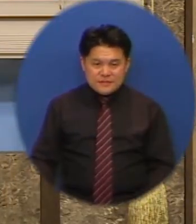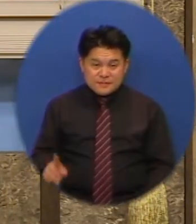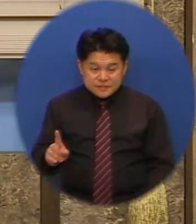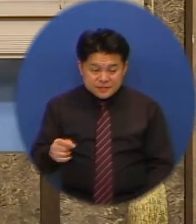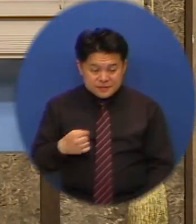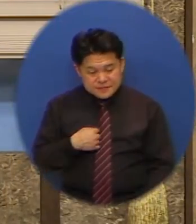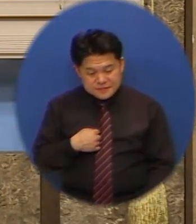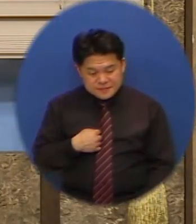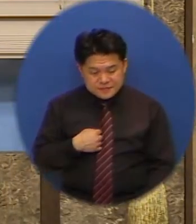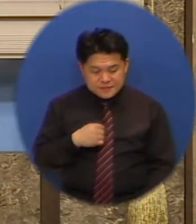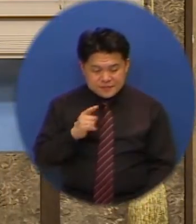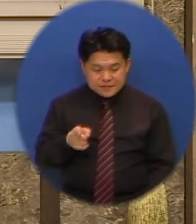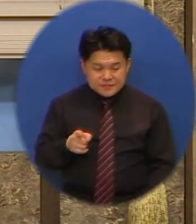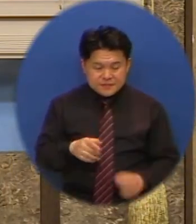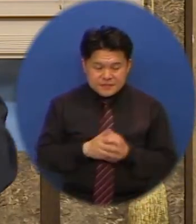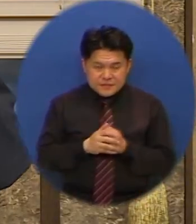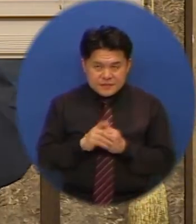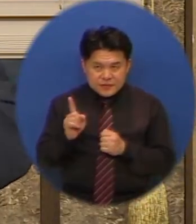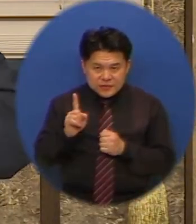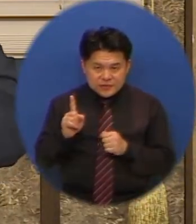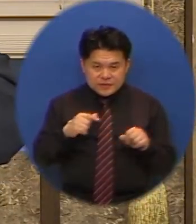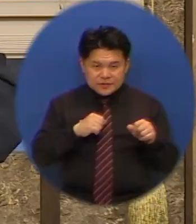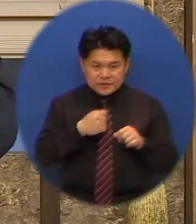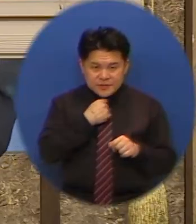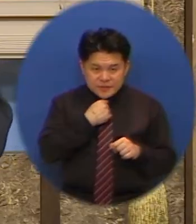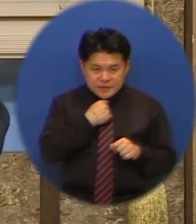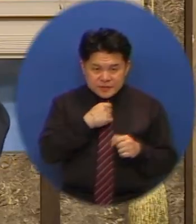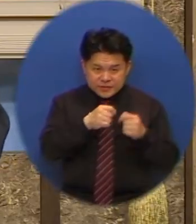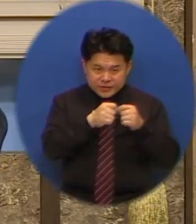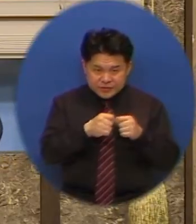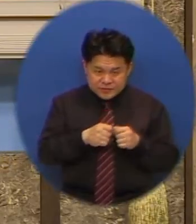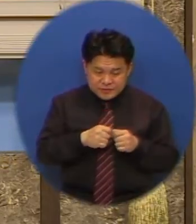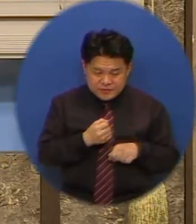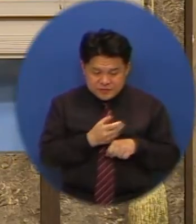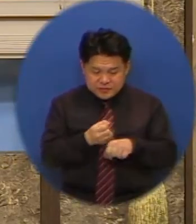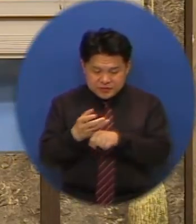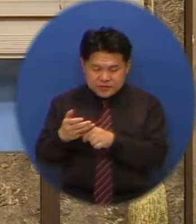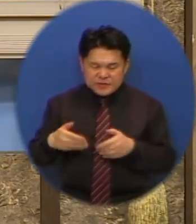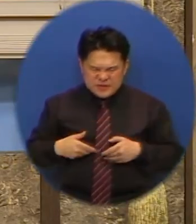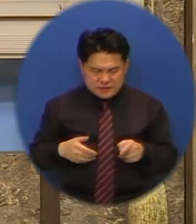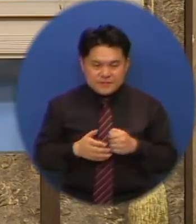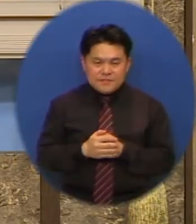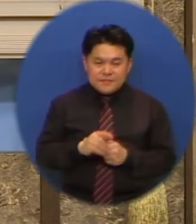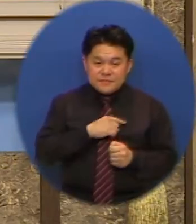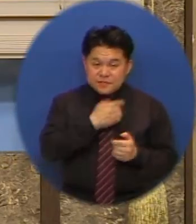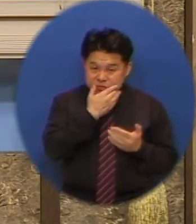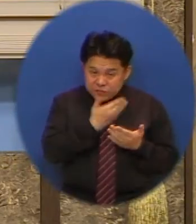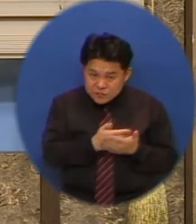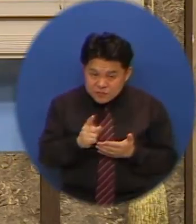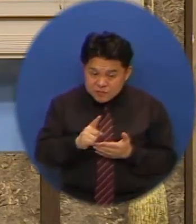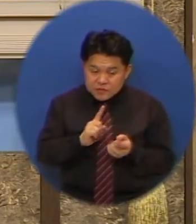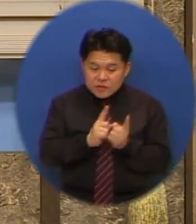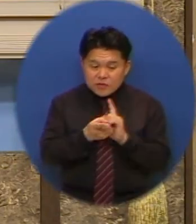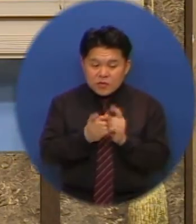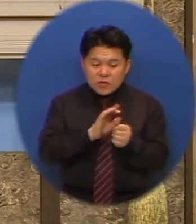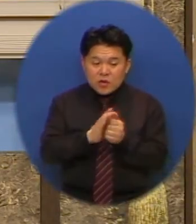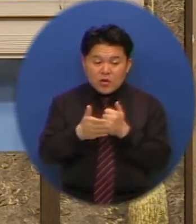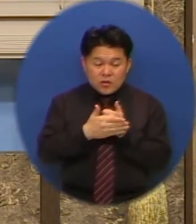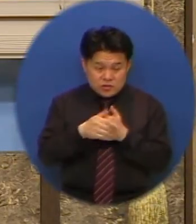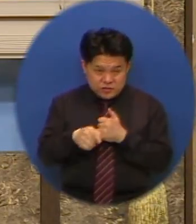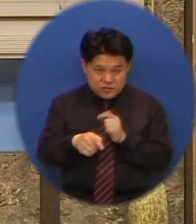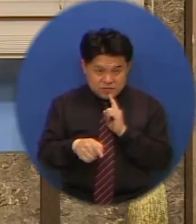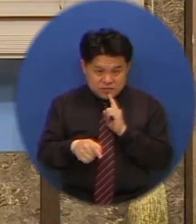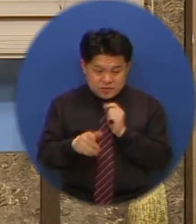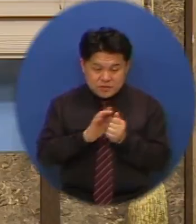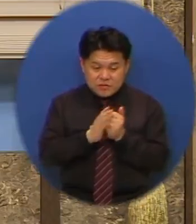이런 거를 이제 하려고 그러면은 이게 아주 촘촘한 전달체가 되는데 제일 중요한 건 여기서 협치라고 협치. 예.